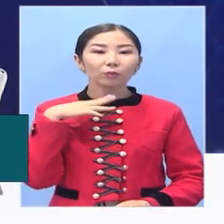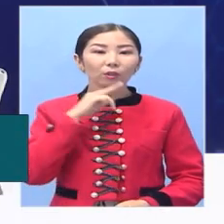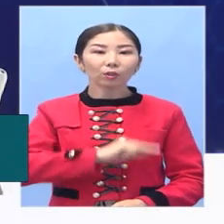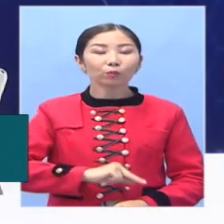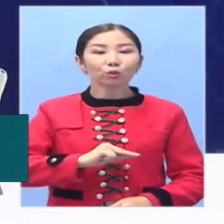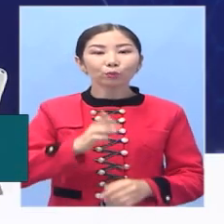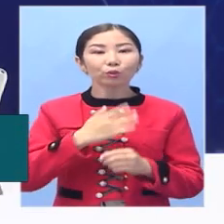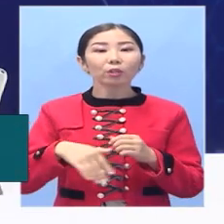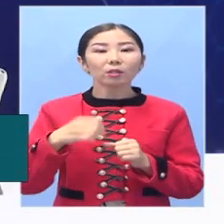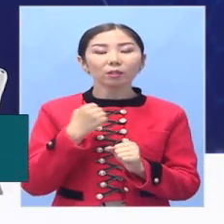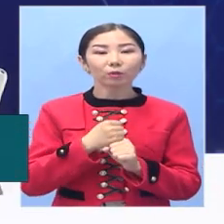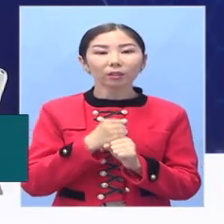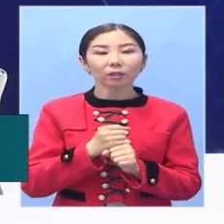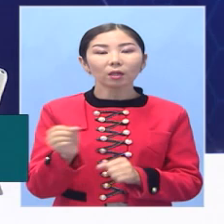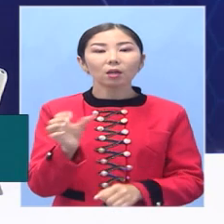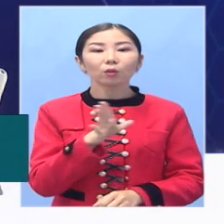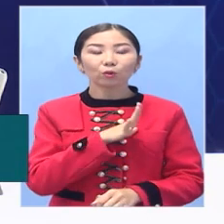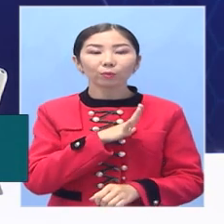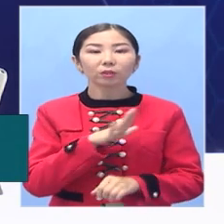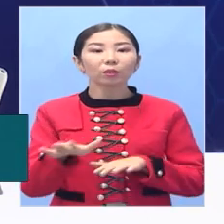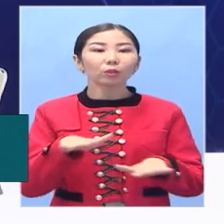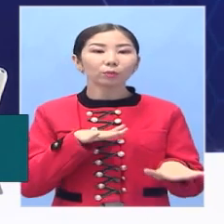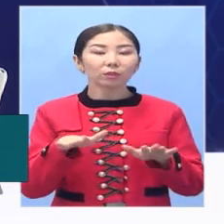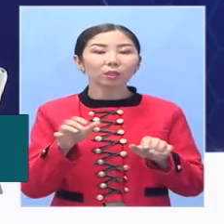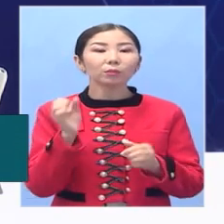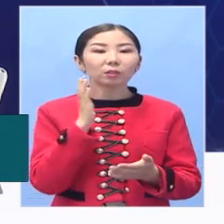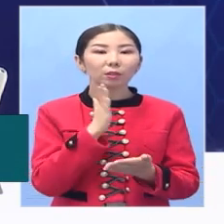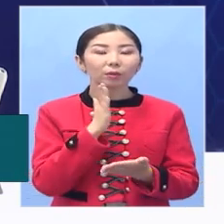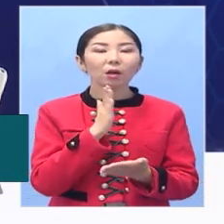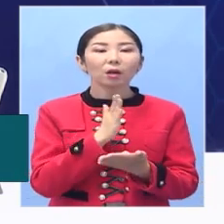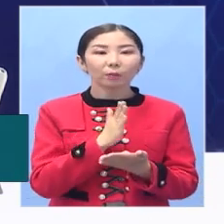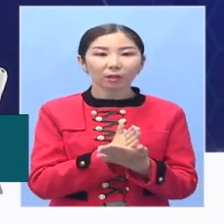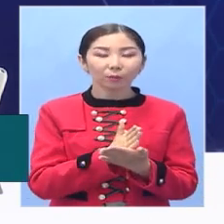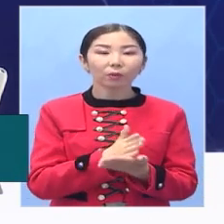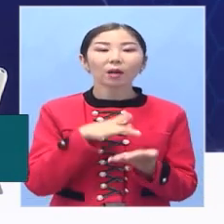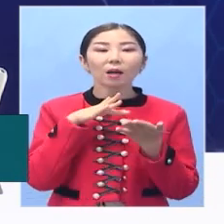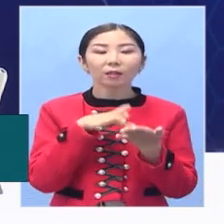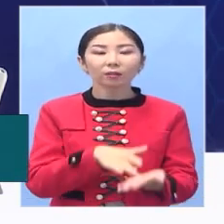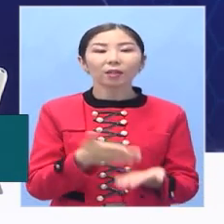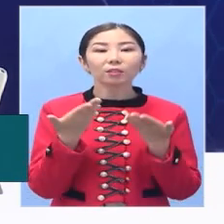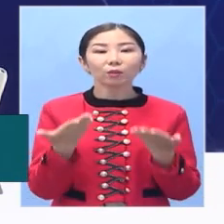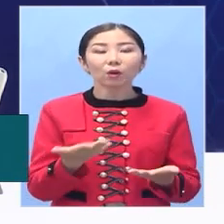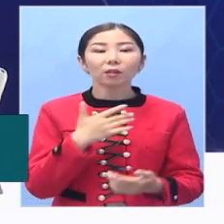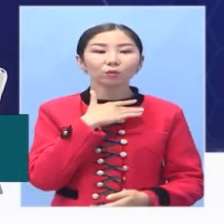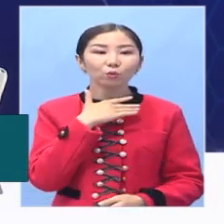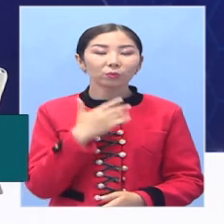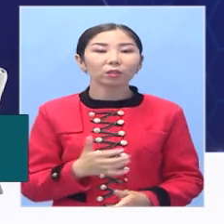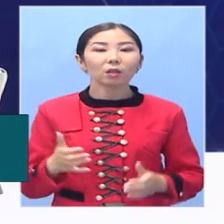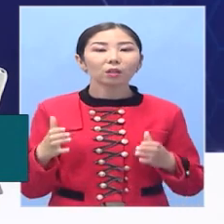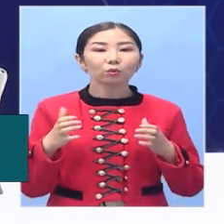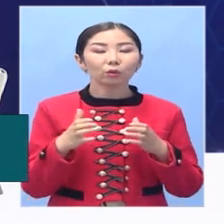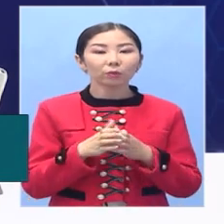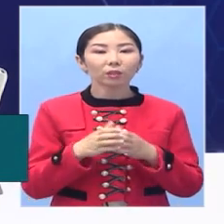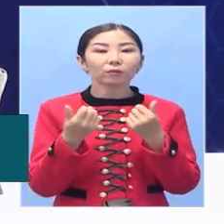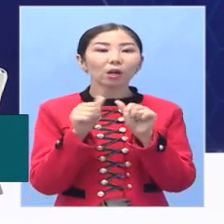жасалып жатқанын көзі қарақты көрермендеріміз көріп отыр. Енді қаланың қазіргі уақытта біраз бөлігінде осы